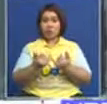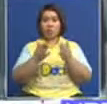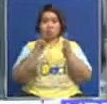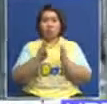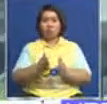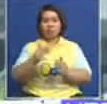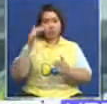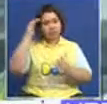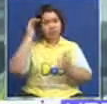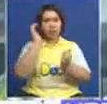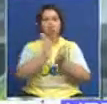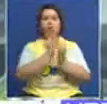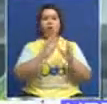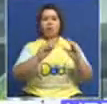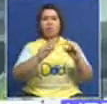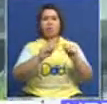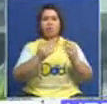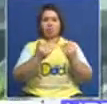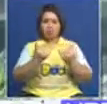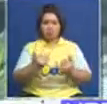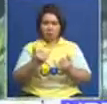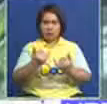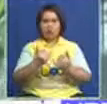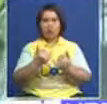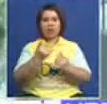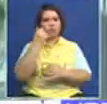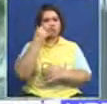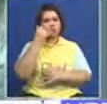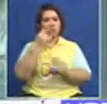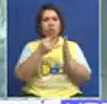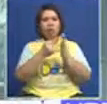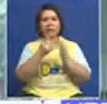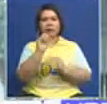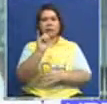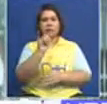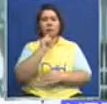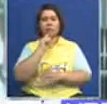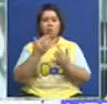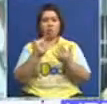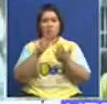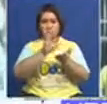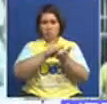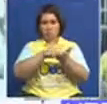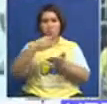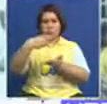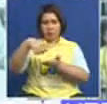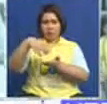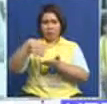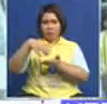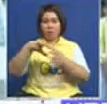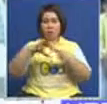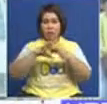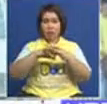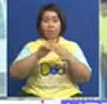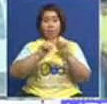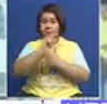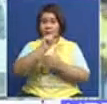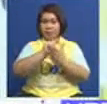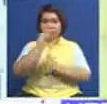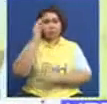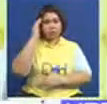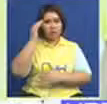ประชุมไม่สะดวกพูดในตอนนี้แต่ก็มีการรายงานข้อมูลดังกล่าวให้หน่วยงานด้านความมั่นคงในจังหวัดตากทราบทั้งหมด